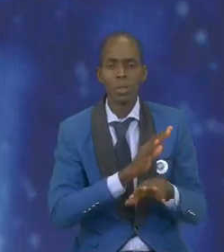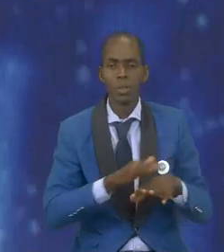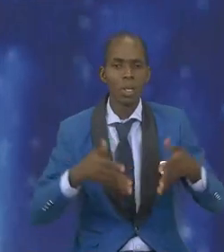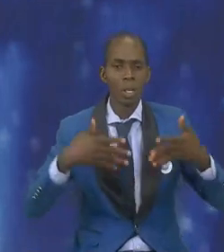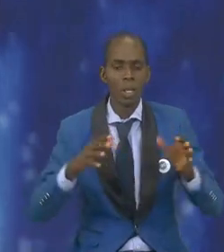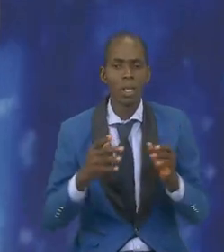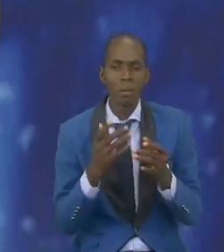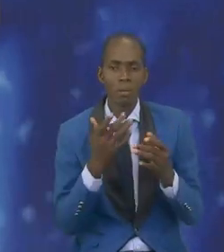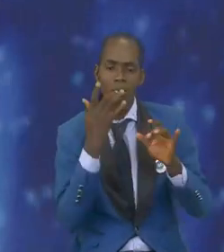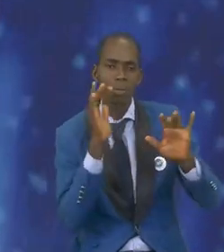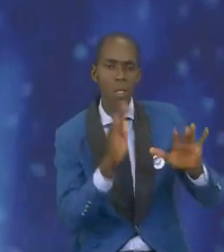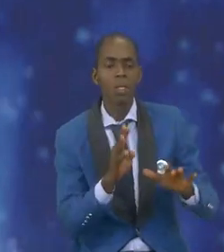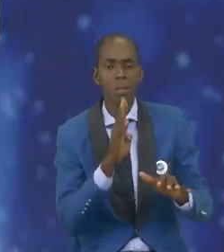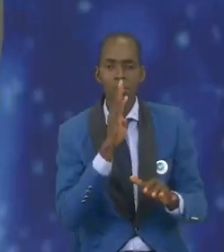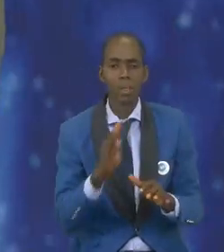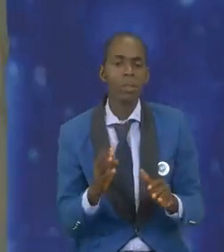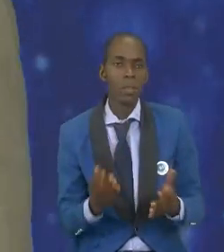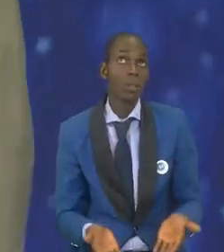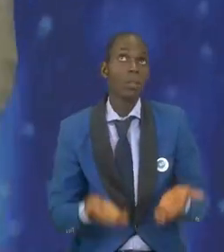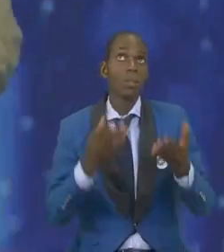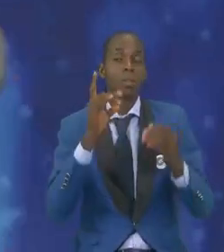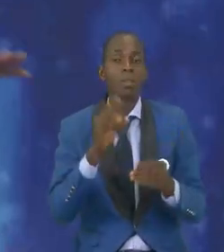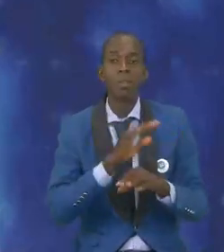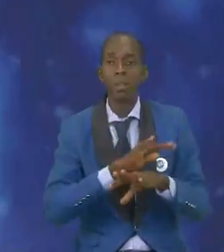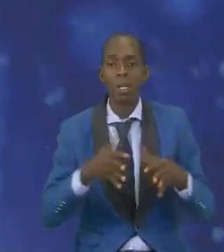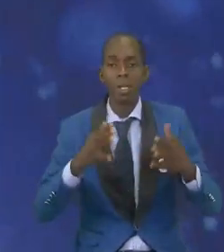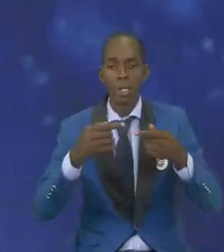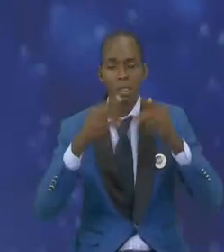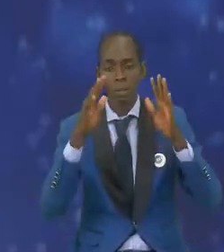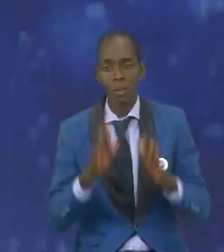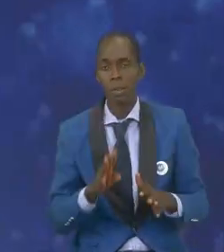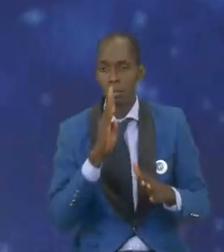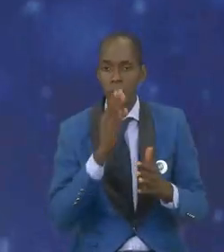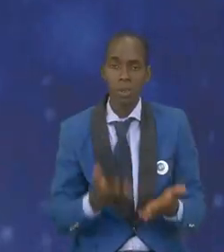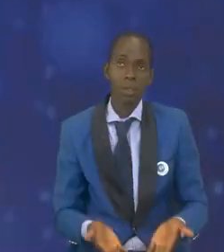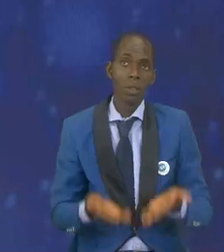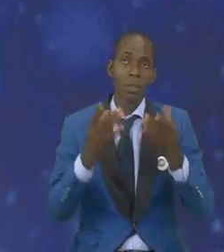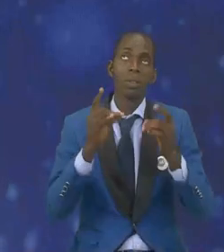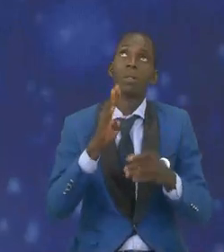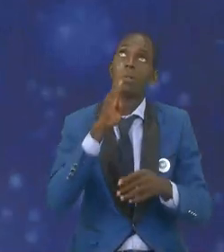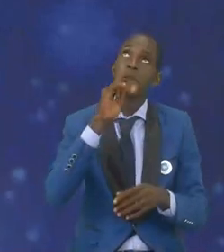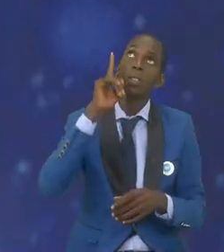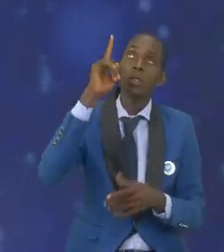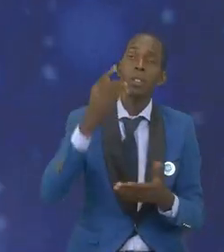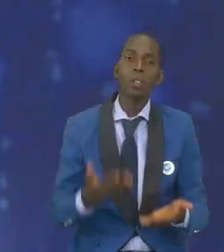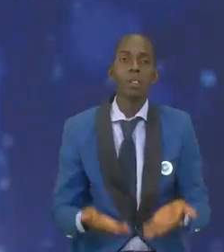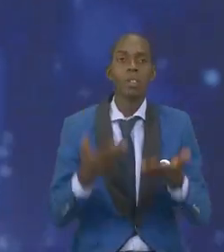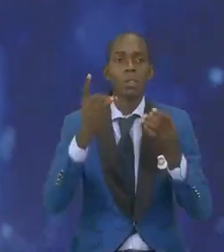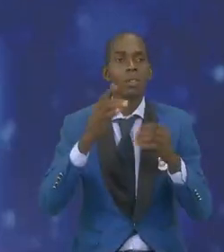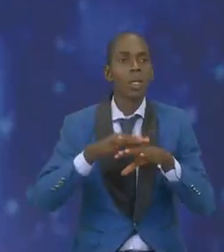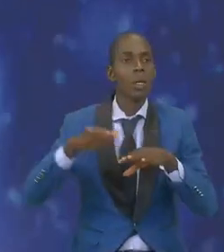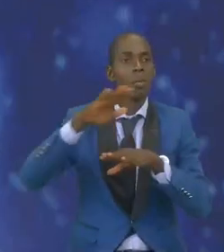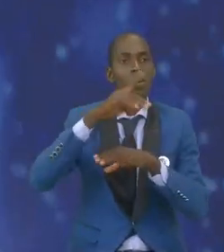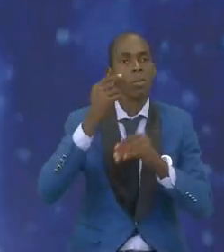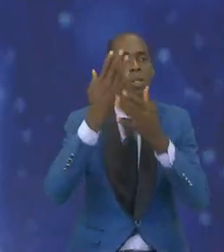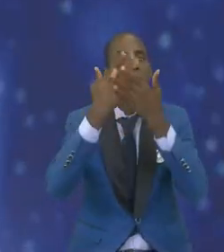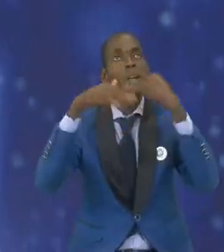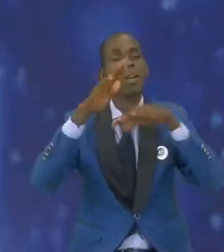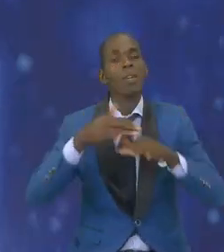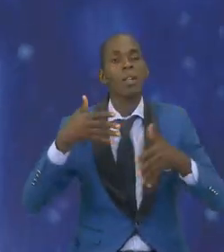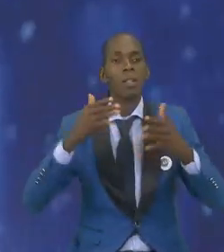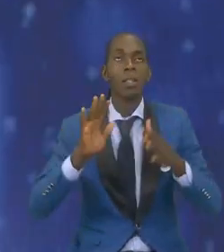que les persécuteurs ne soient pas élevées que les conspirateurs ne soient pas élevés que les opposants ne soient pas élevés